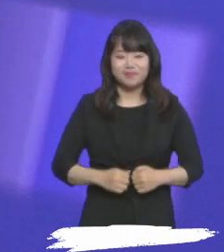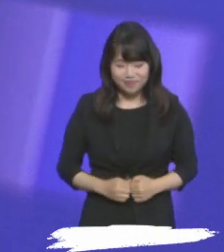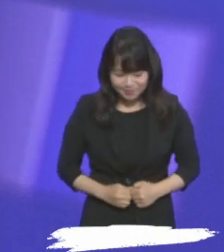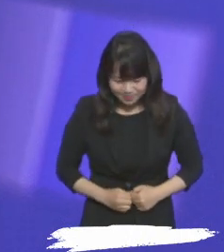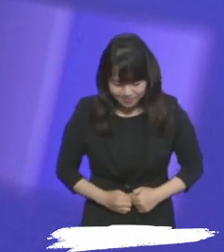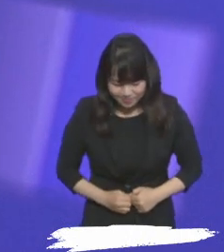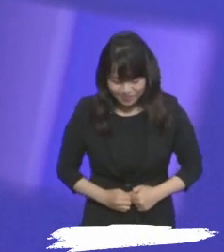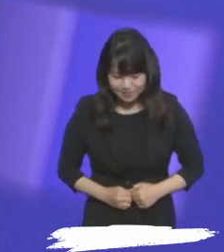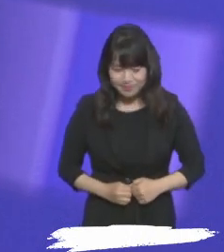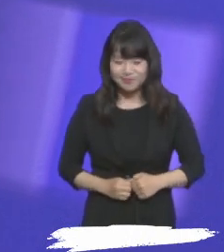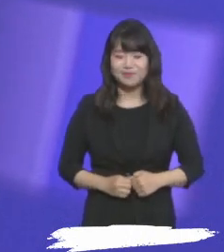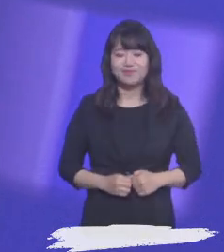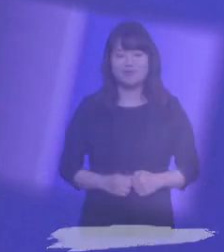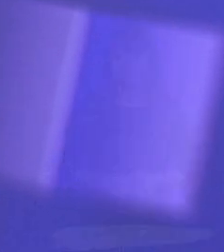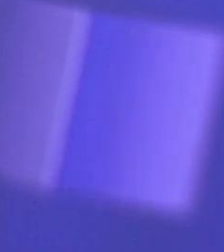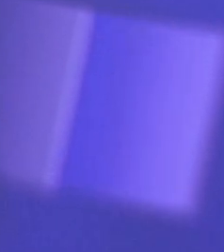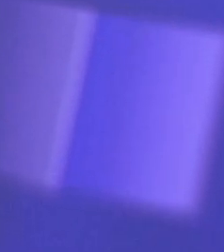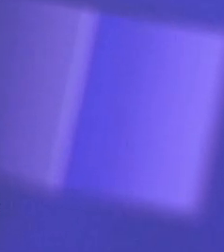고맙습니다.